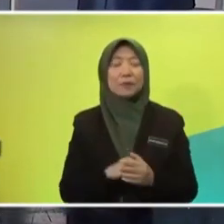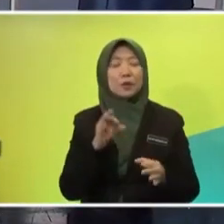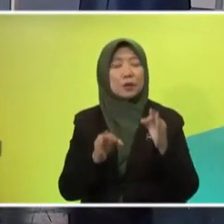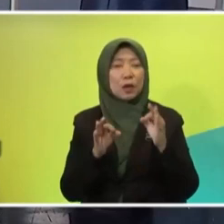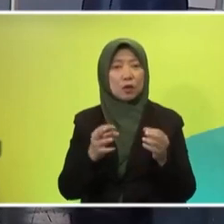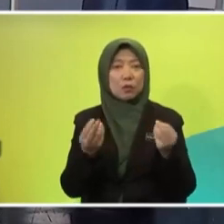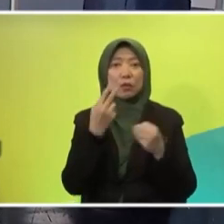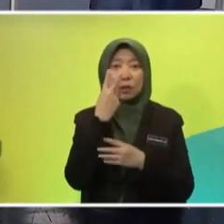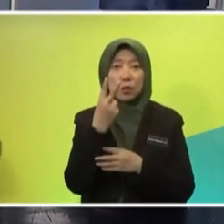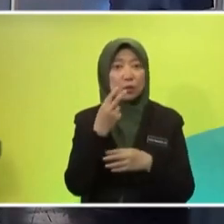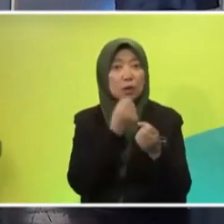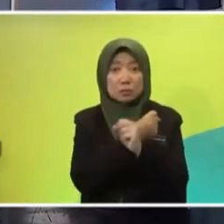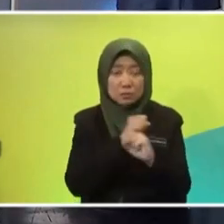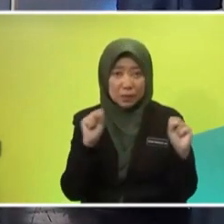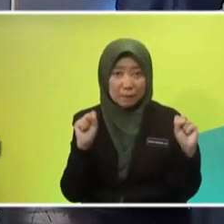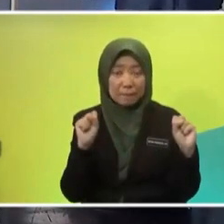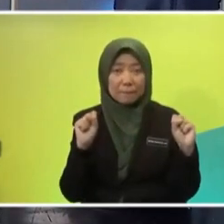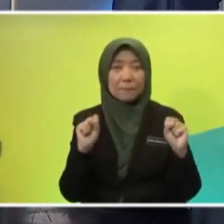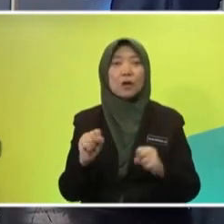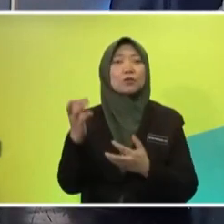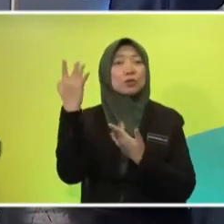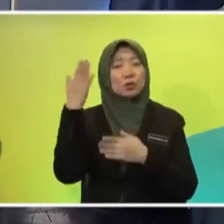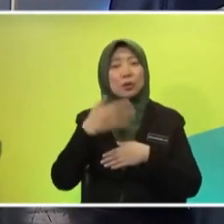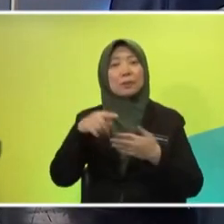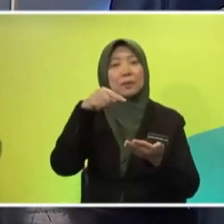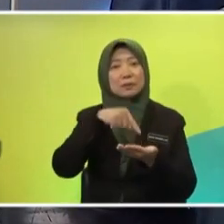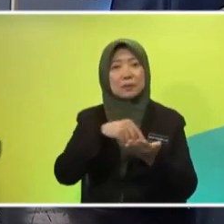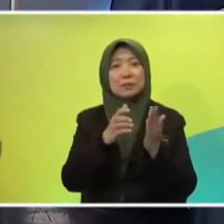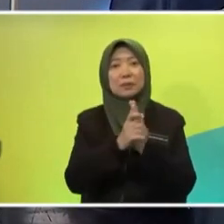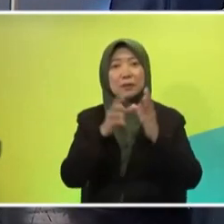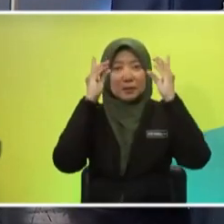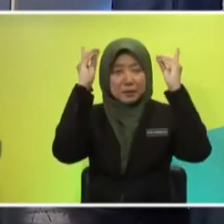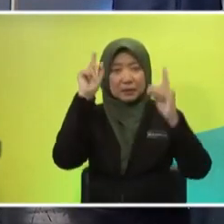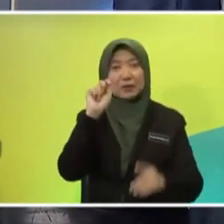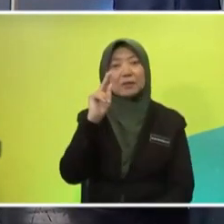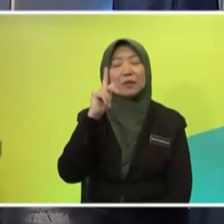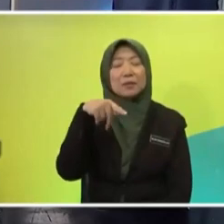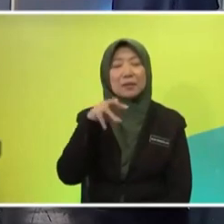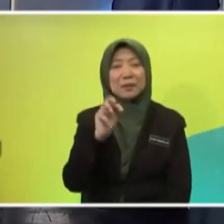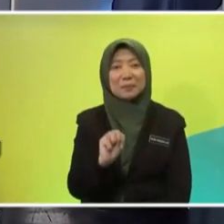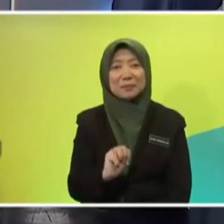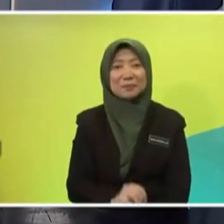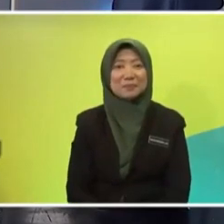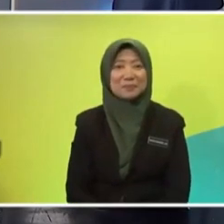tengok adik-adik bagaimana hasilnya, tunggu selepas ini di Mahir Didik TV KPM.